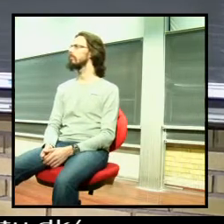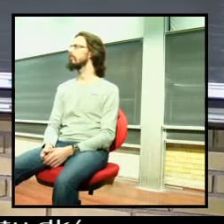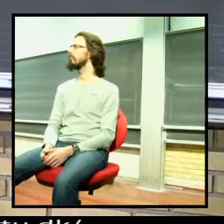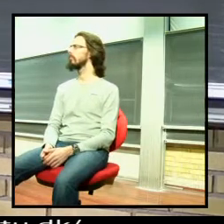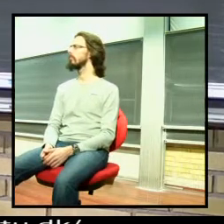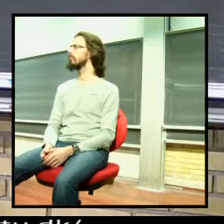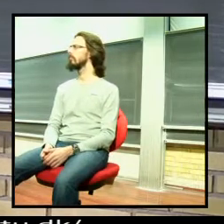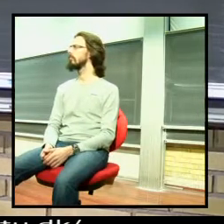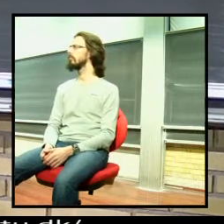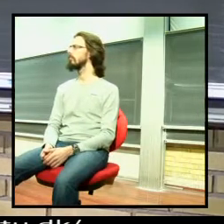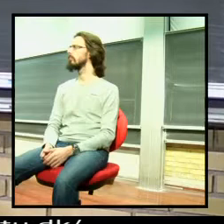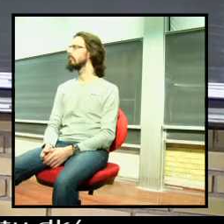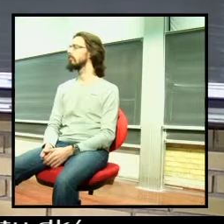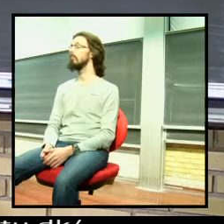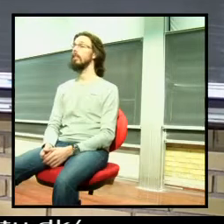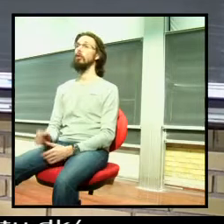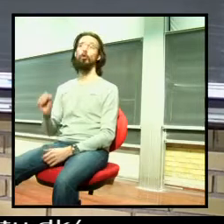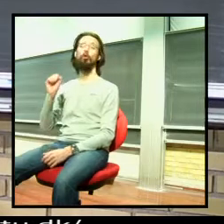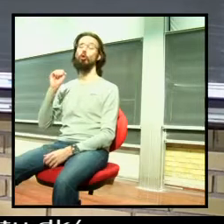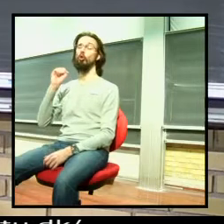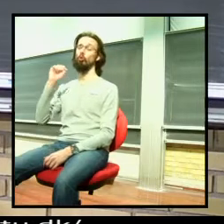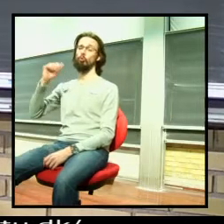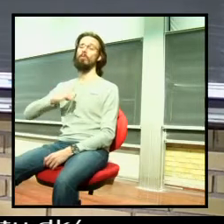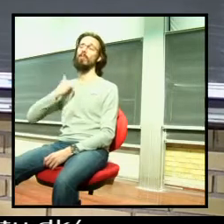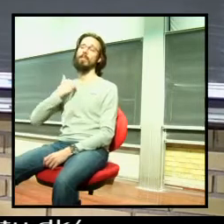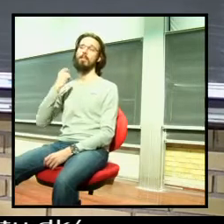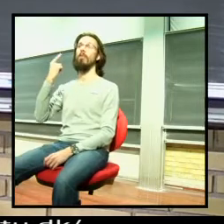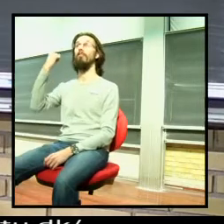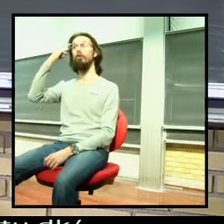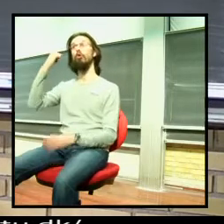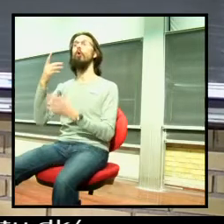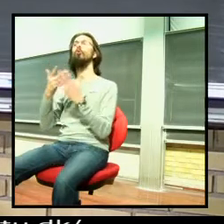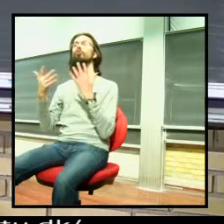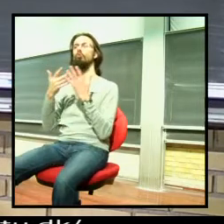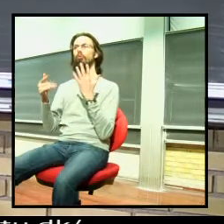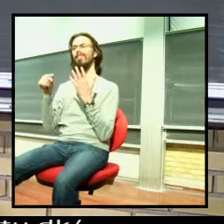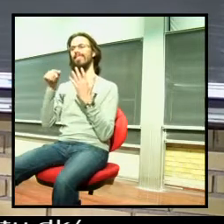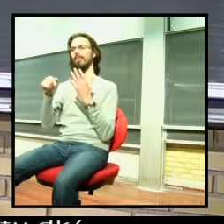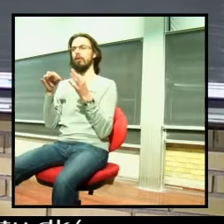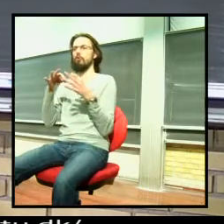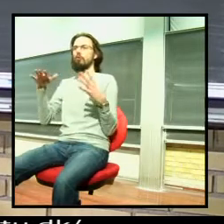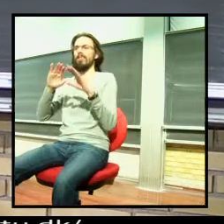For det er helt afsindig vigtigt, at man forstår strukturen af løsningsmængderne.